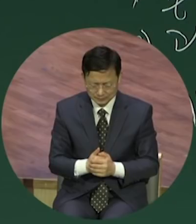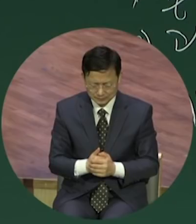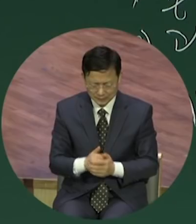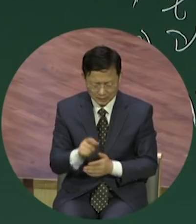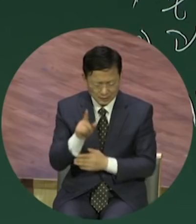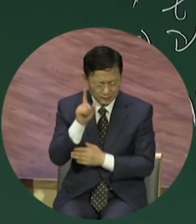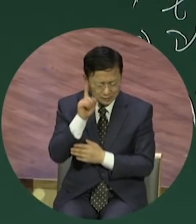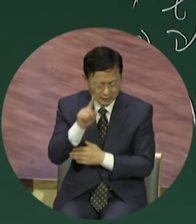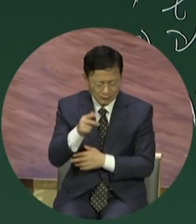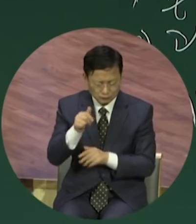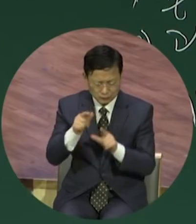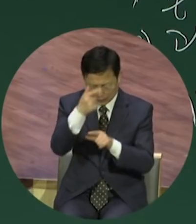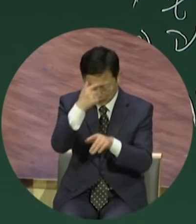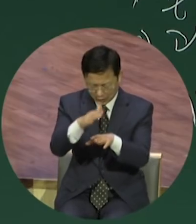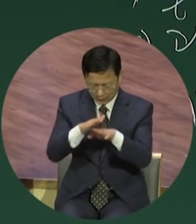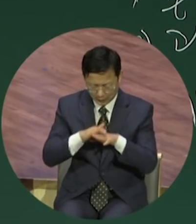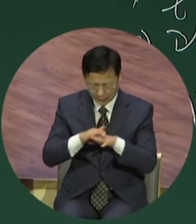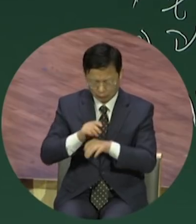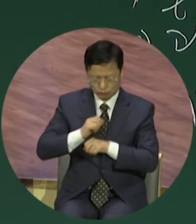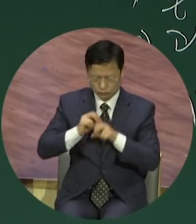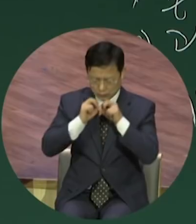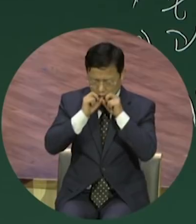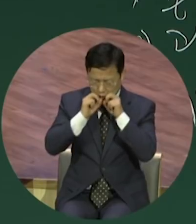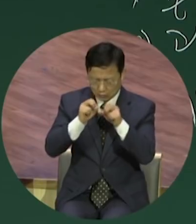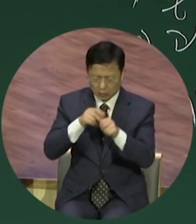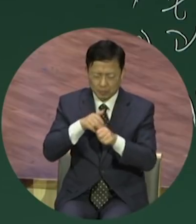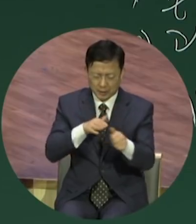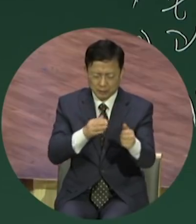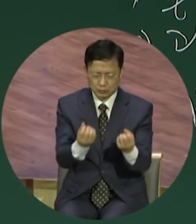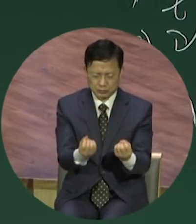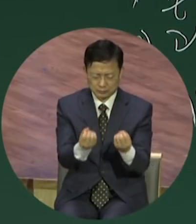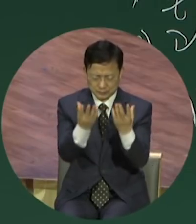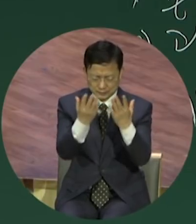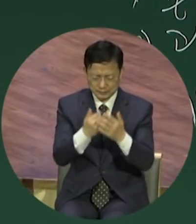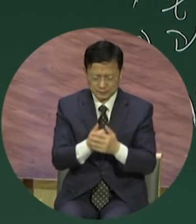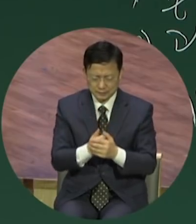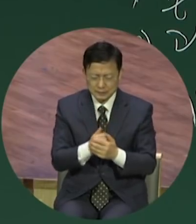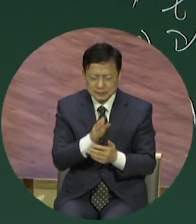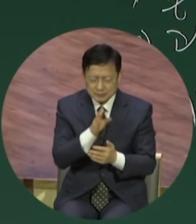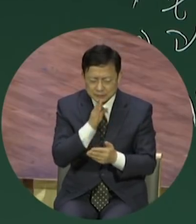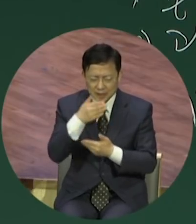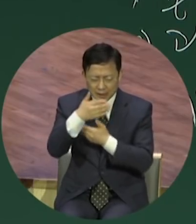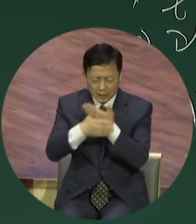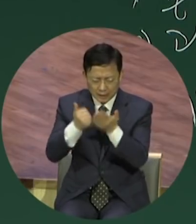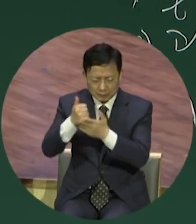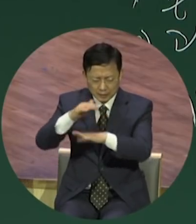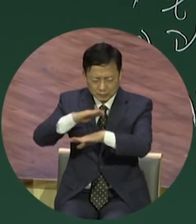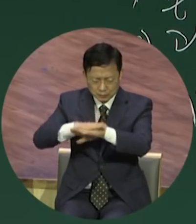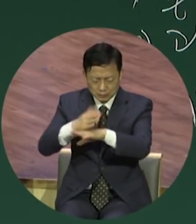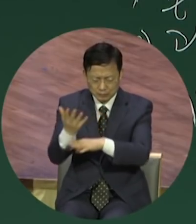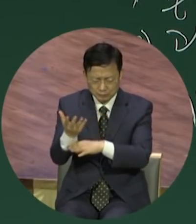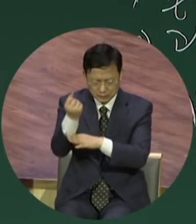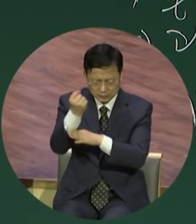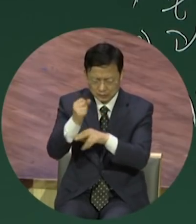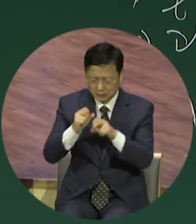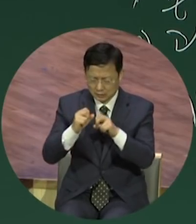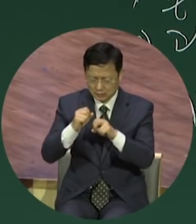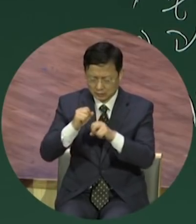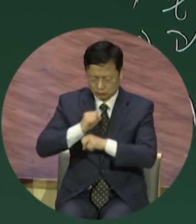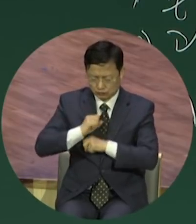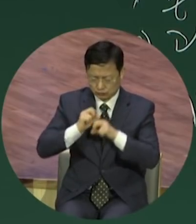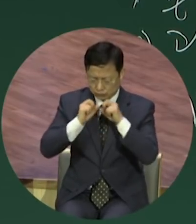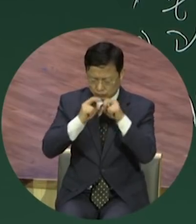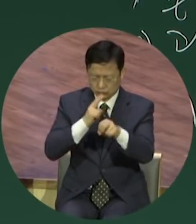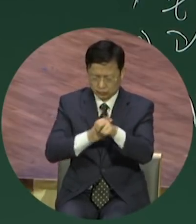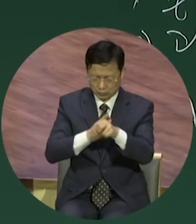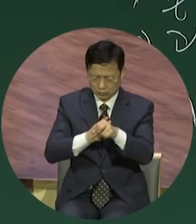이제 파송식을 앞두고 있습니다. Tomorrow we'll be holding this commissioning ceremony. 정말 하나님의 손에 붙잡힌